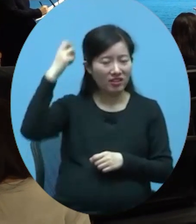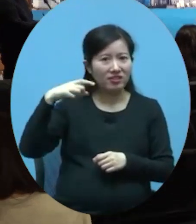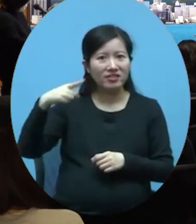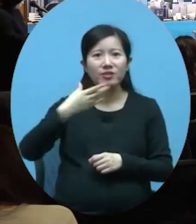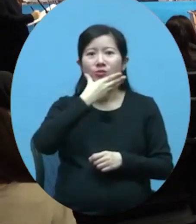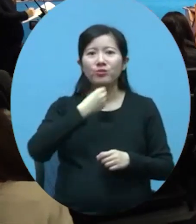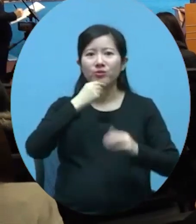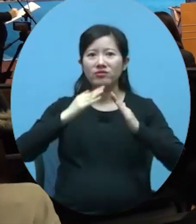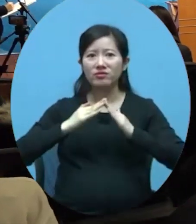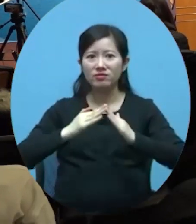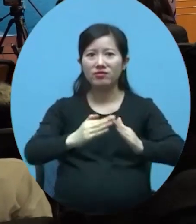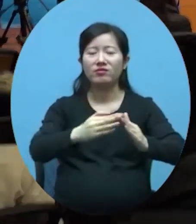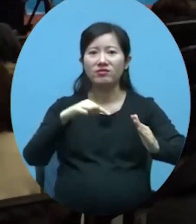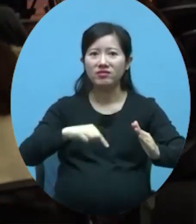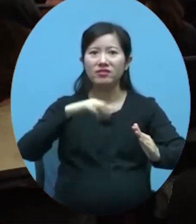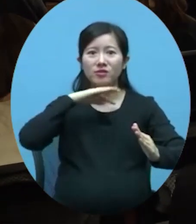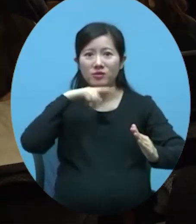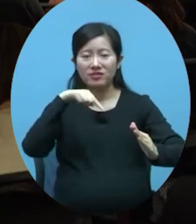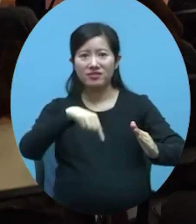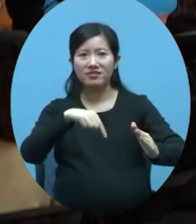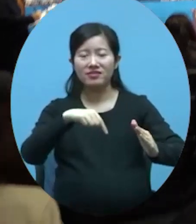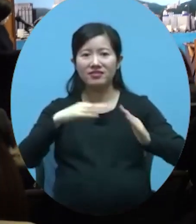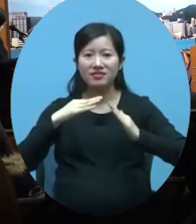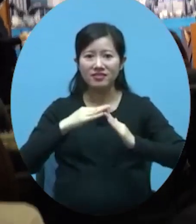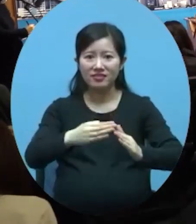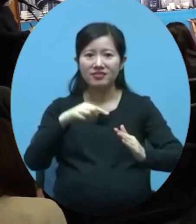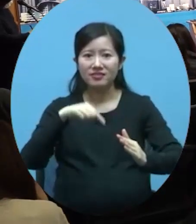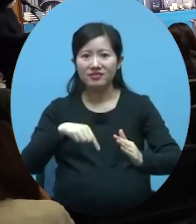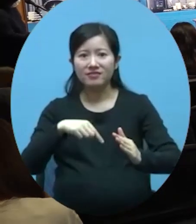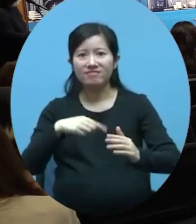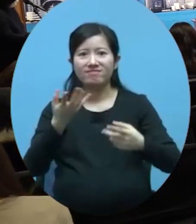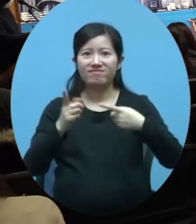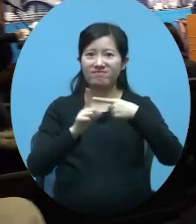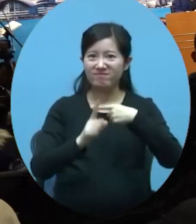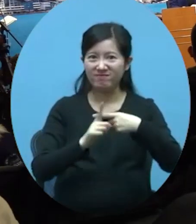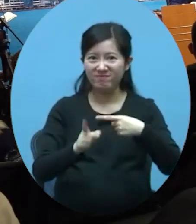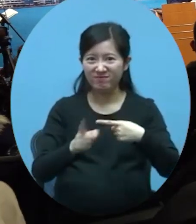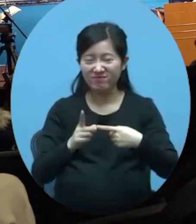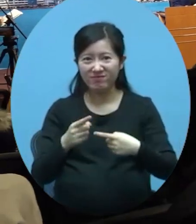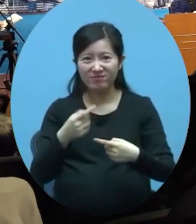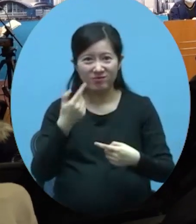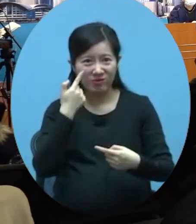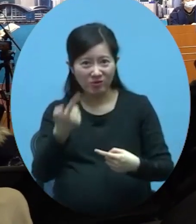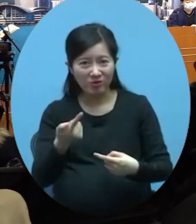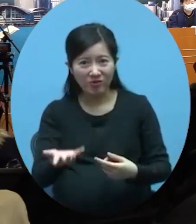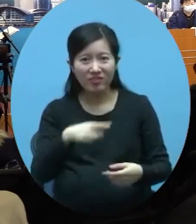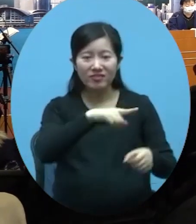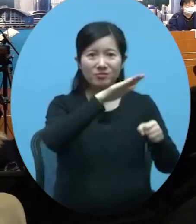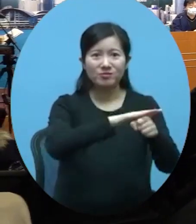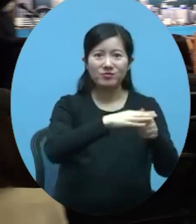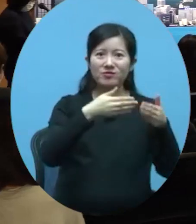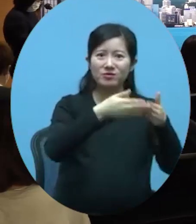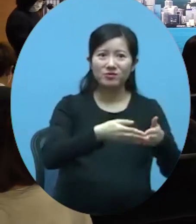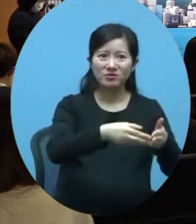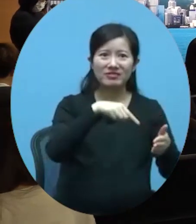村做检疫中心去接收钻石公主号的香港人那个风险会不会大了很多呢因为钻石公主号的确诊